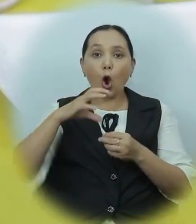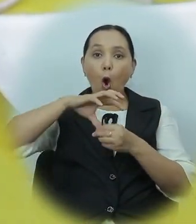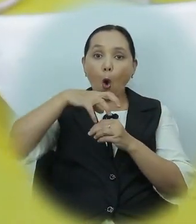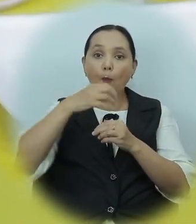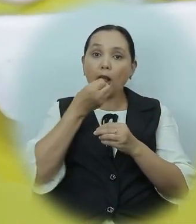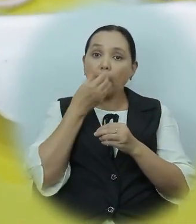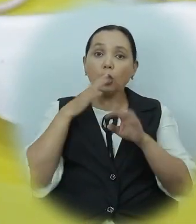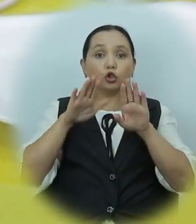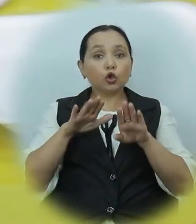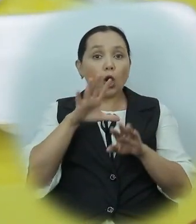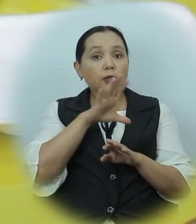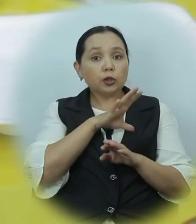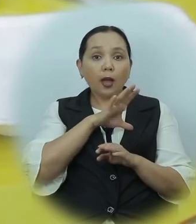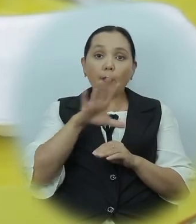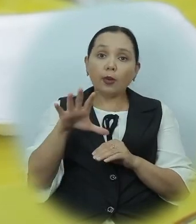yaxshi joylashmagani